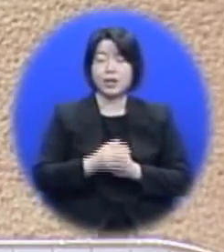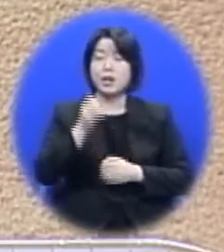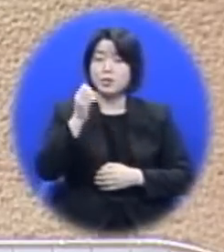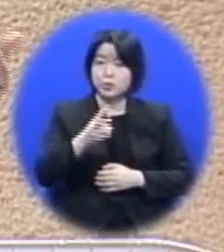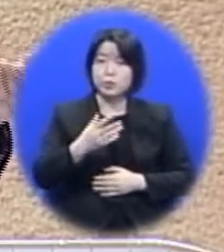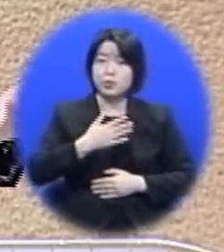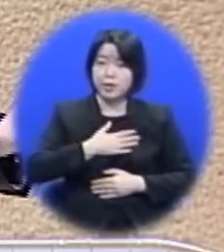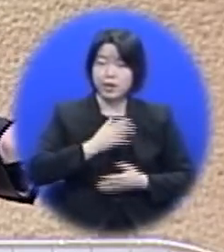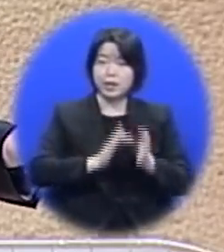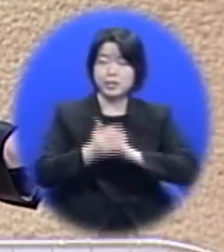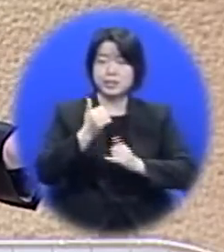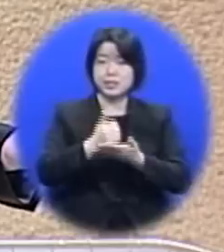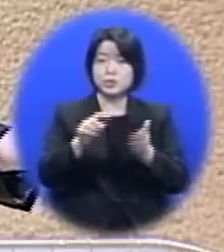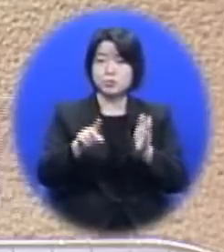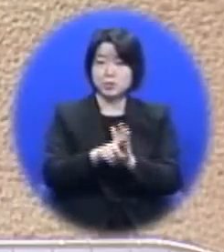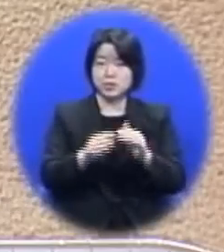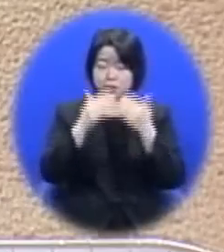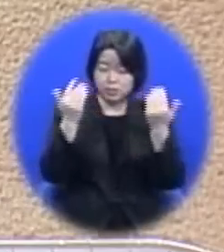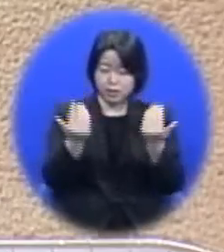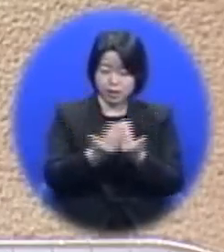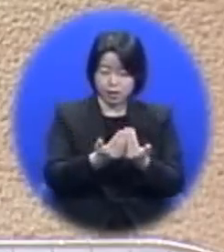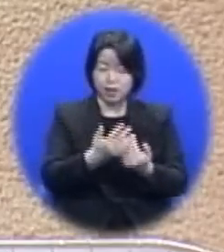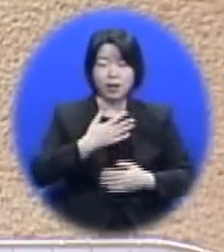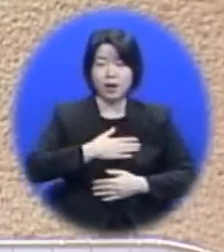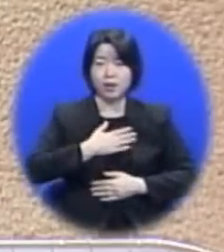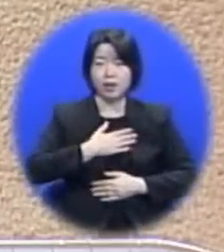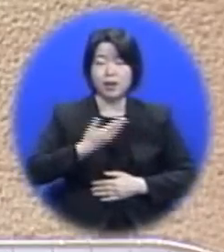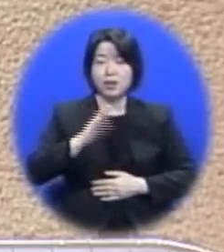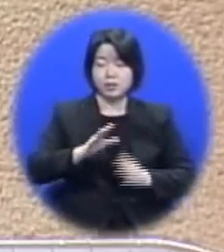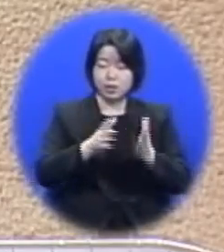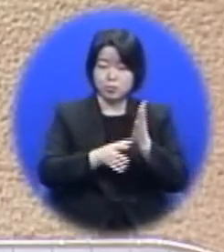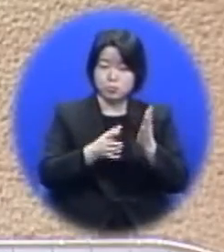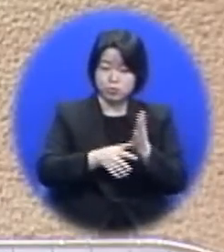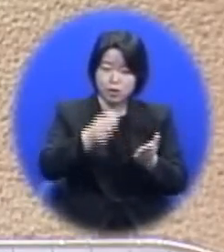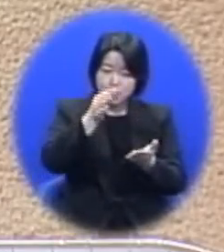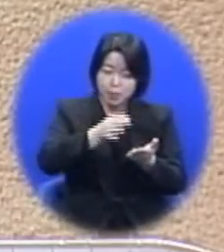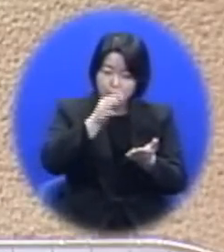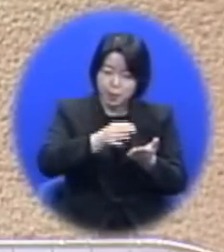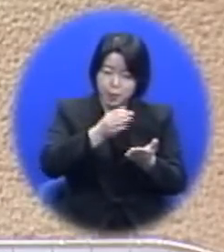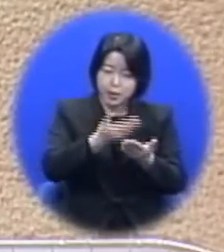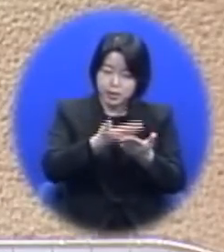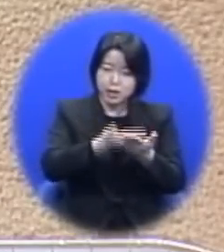그리고 내가 예수 믿는 걸 다 아는데 내가 물건값을 깎으면 어떻게 전도가 되겠느냐.